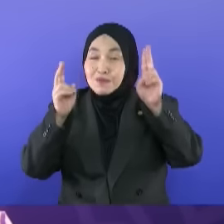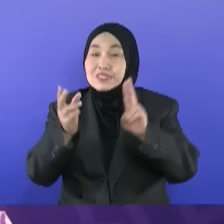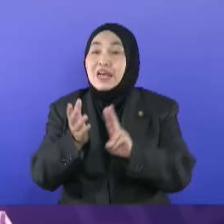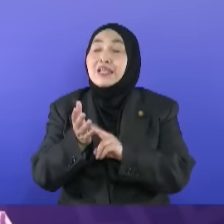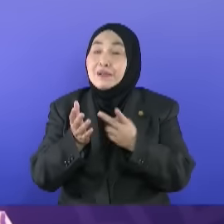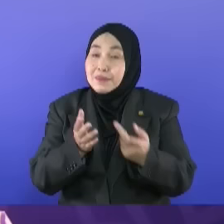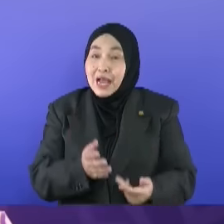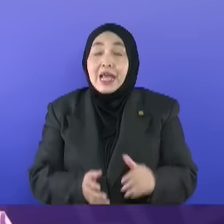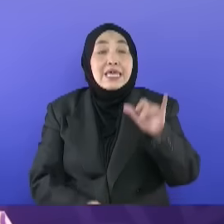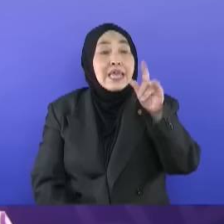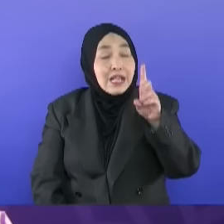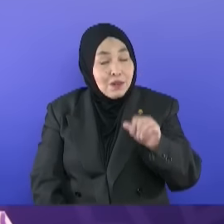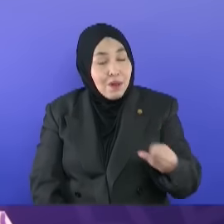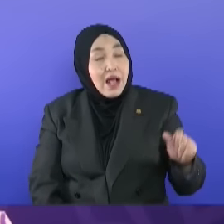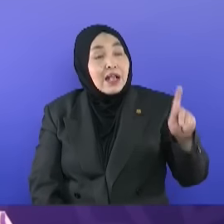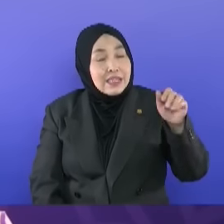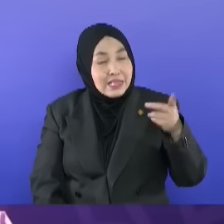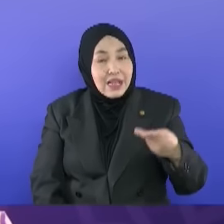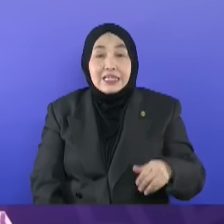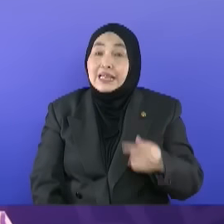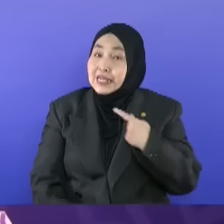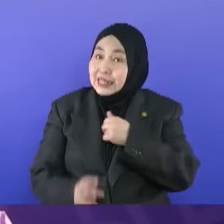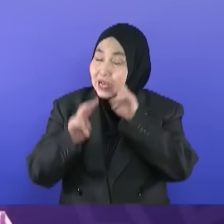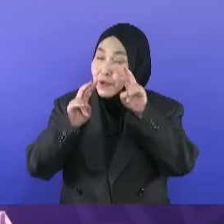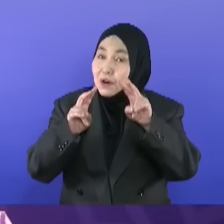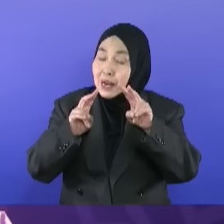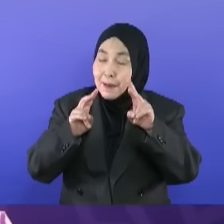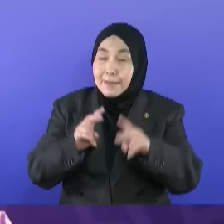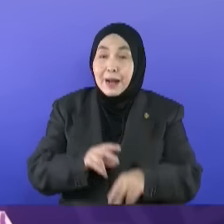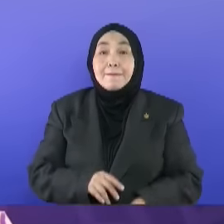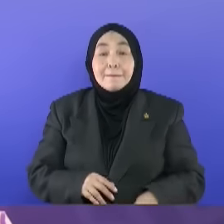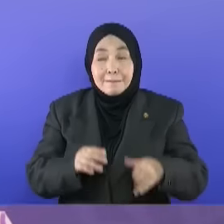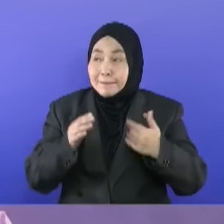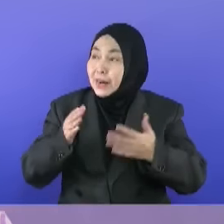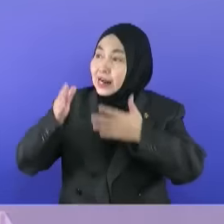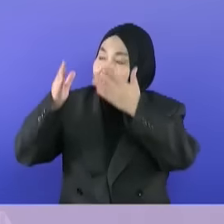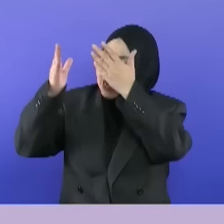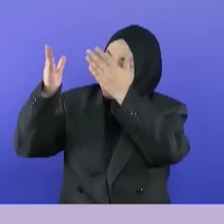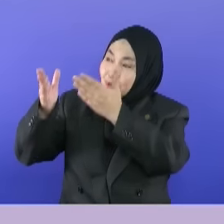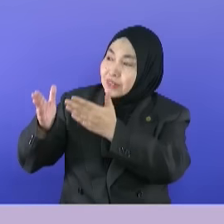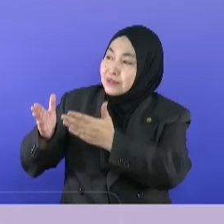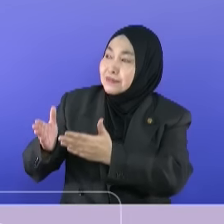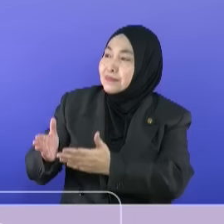yatlunahu haqq tilawi. Kita lihat paparan kita yang kedua.